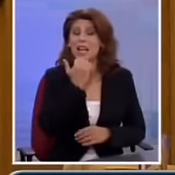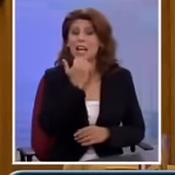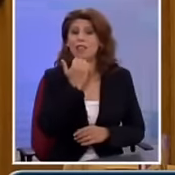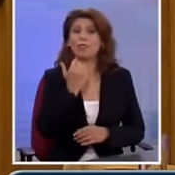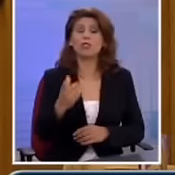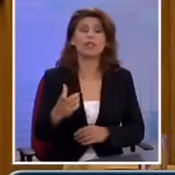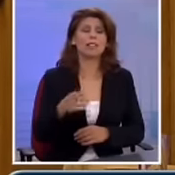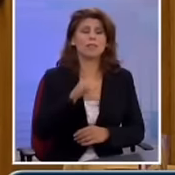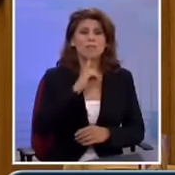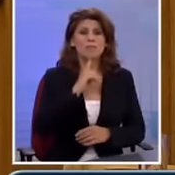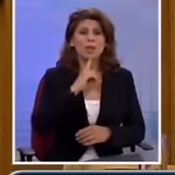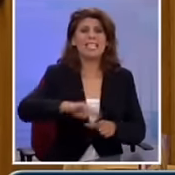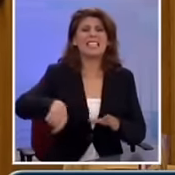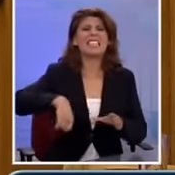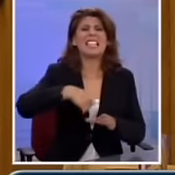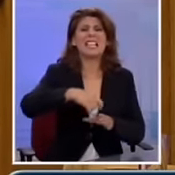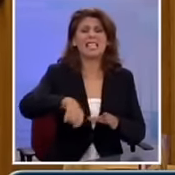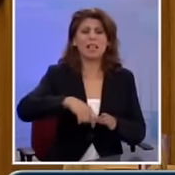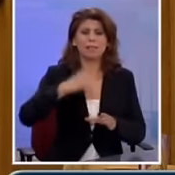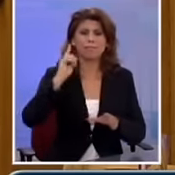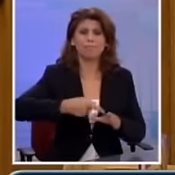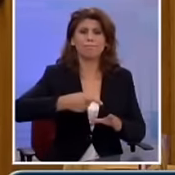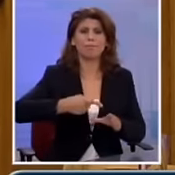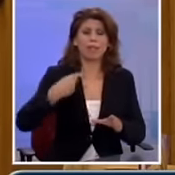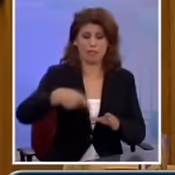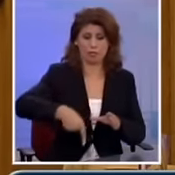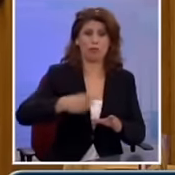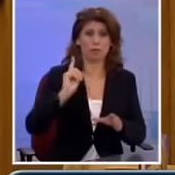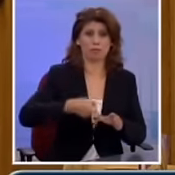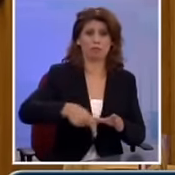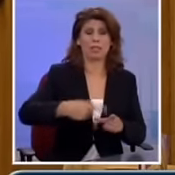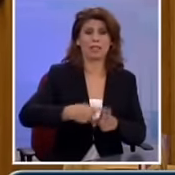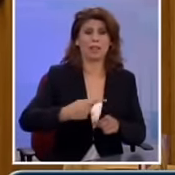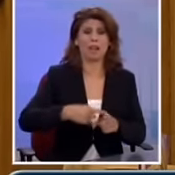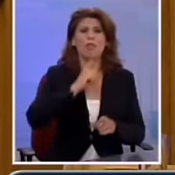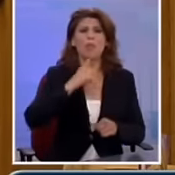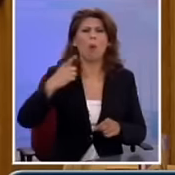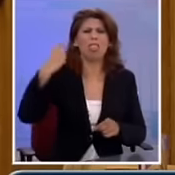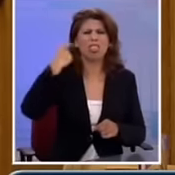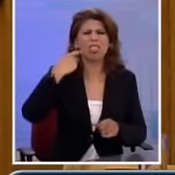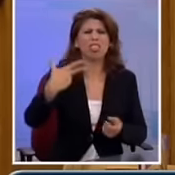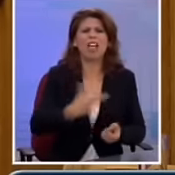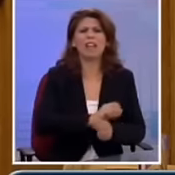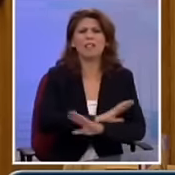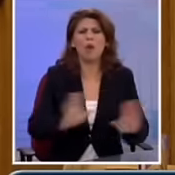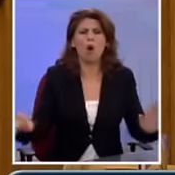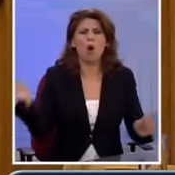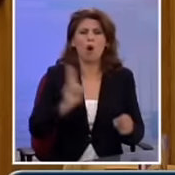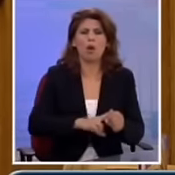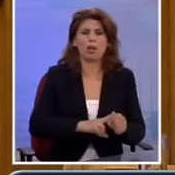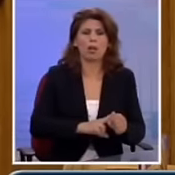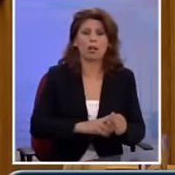τη θανατηφόρα συνταγή που επευλήθη στη χώρα μας και για τη μη βιωσιμότητα του χρέους. Χωρίς αυτές